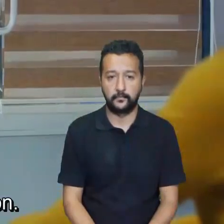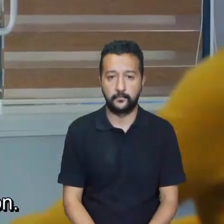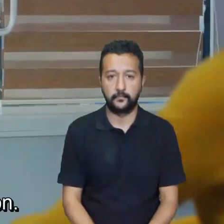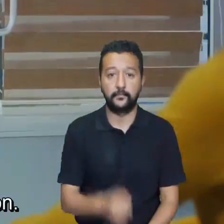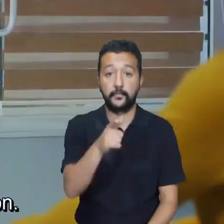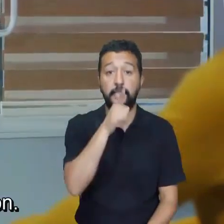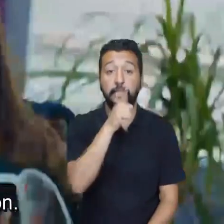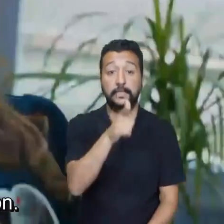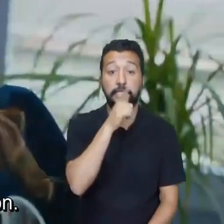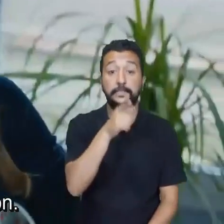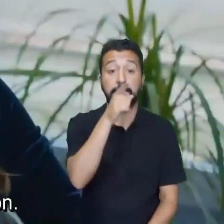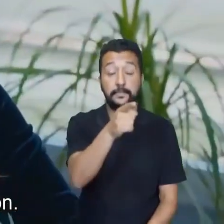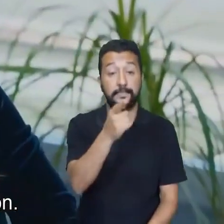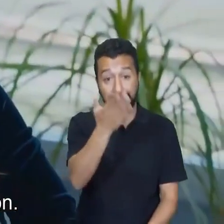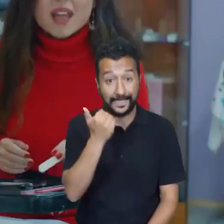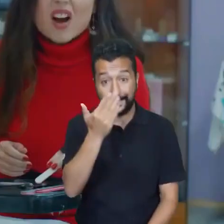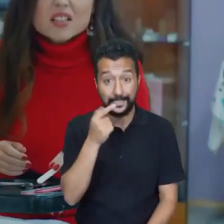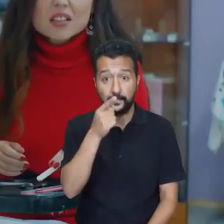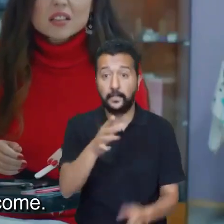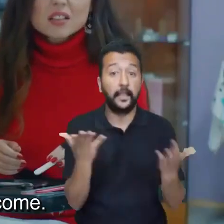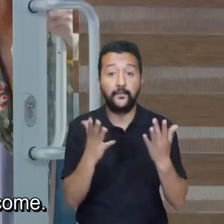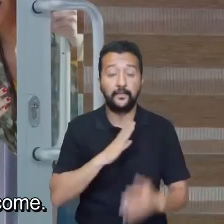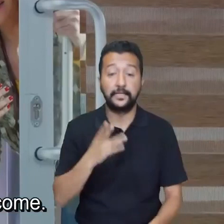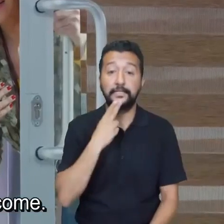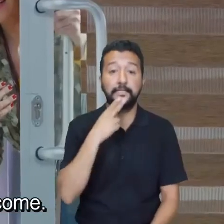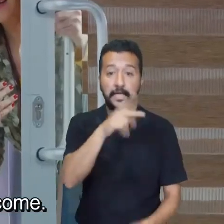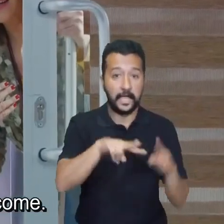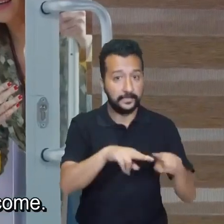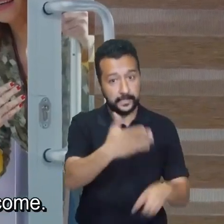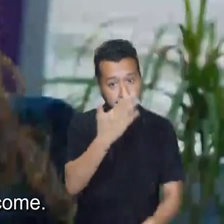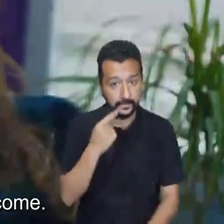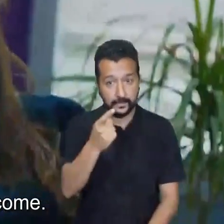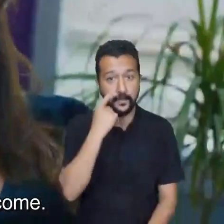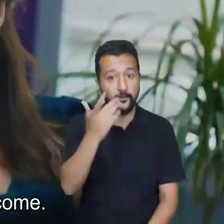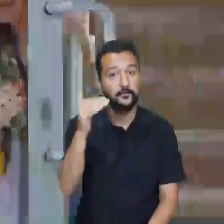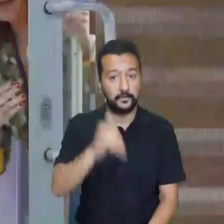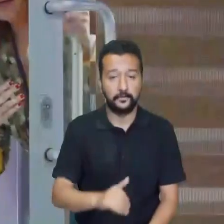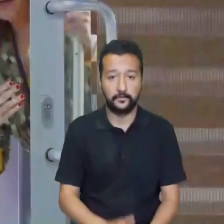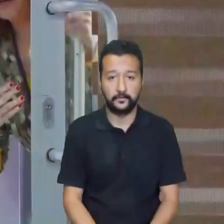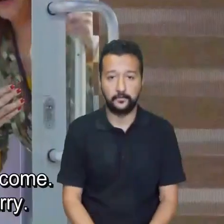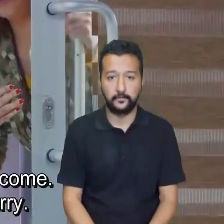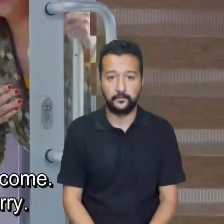uzattı. Emel, pişt, gelsene. Ne var? Kız Ayşen, gelsene. Hoş geldin.